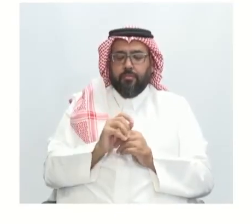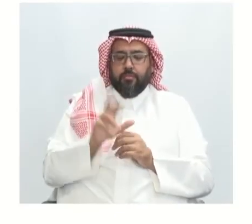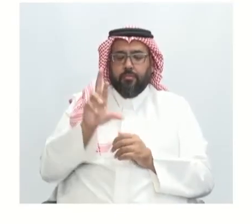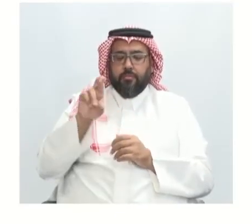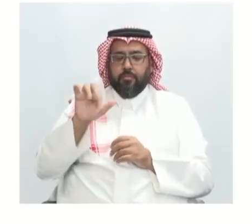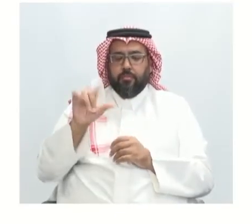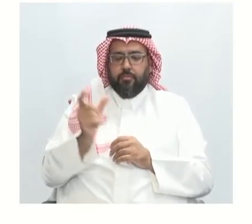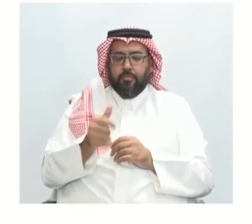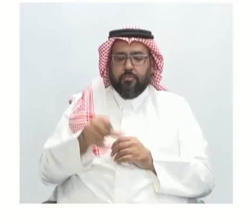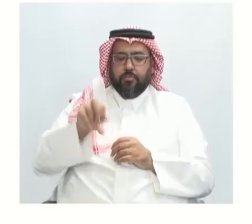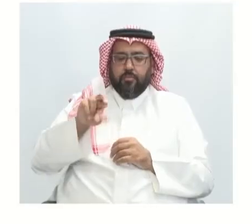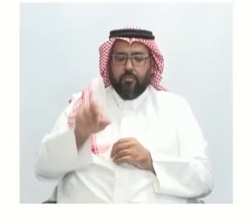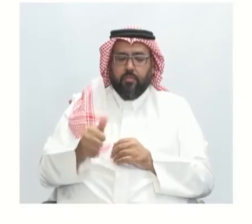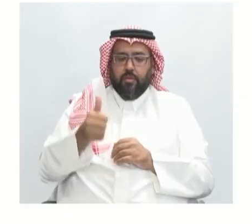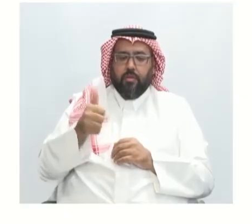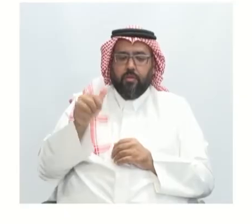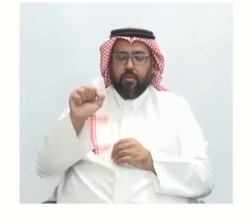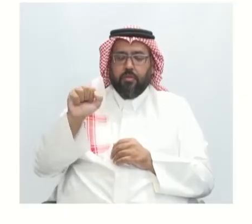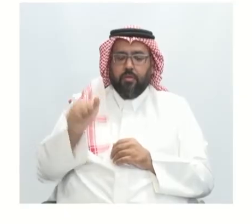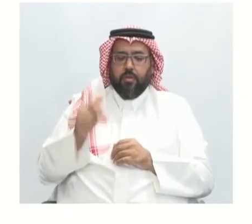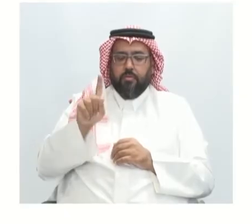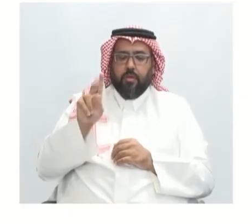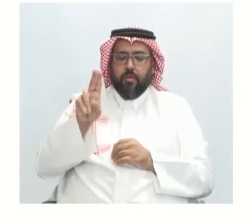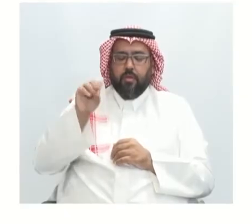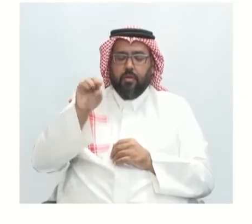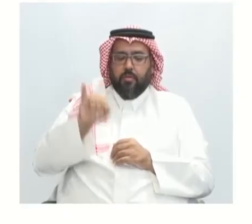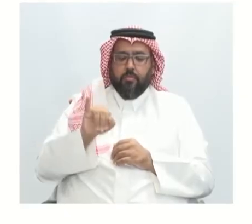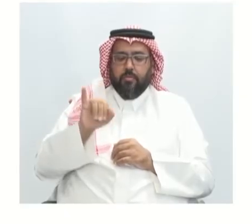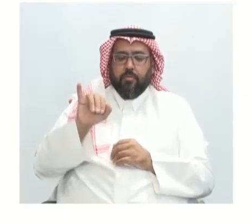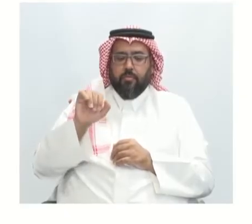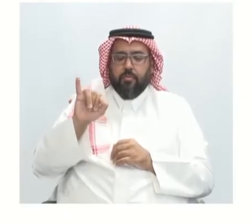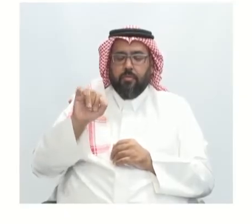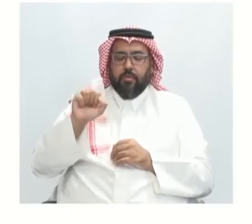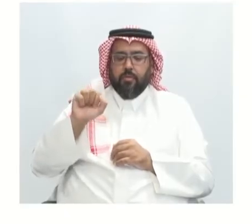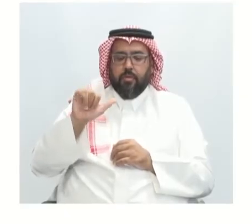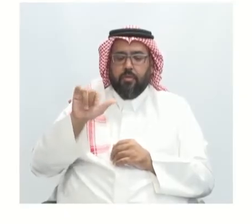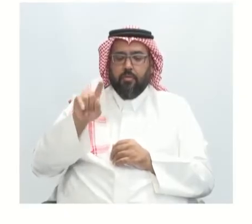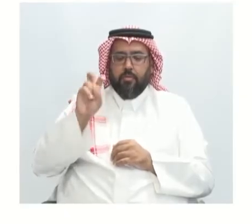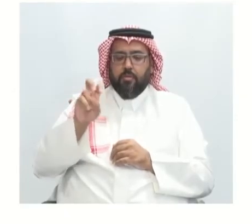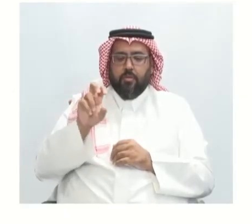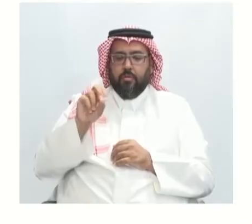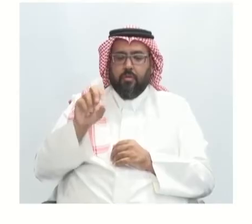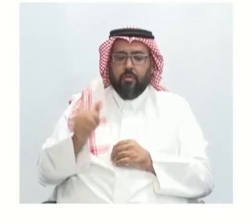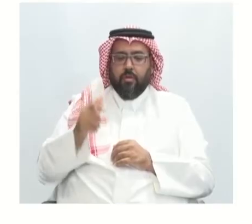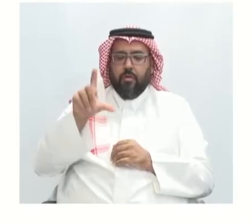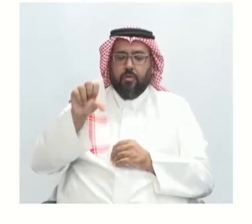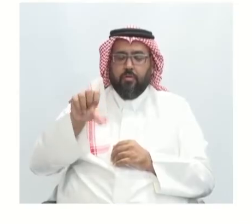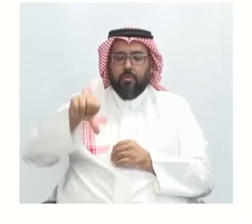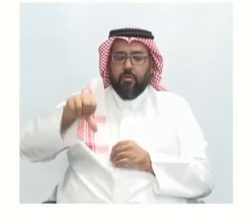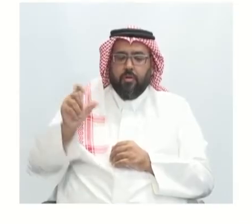الذين اذا اصابتهم مصيبه قالوا